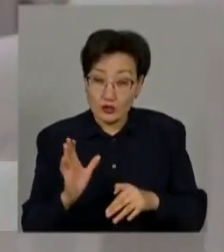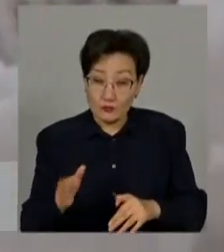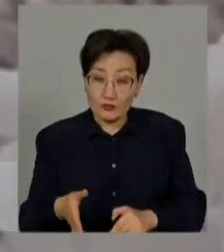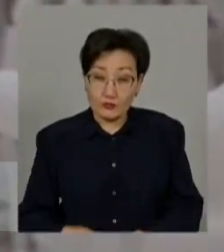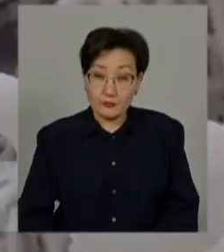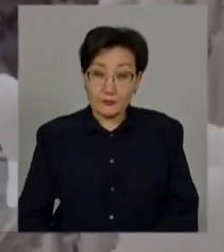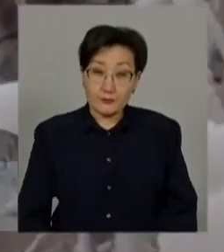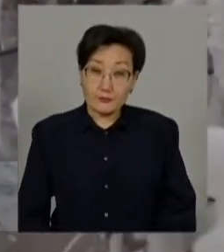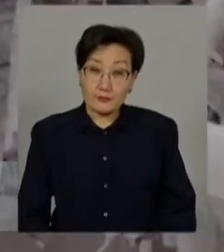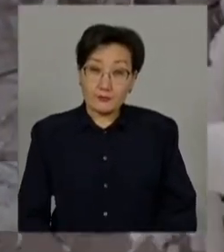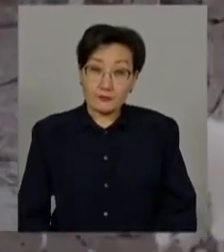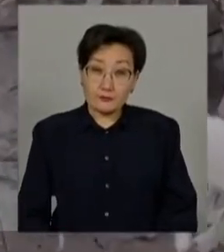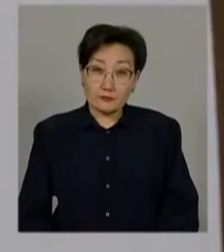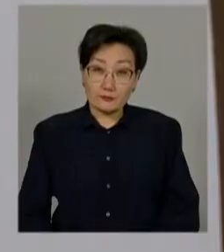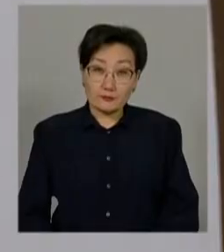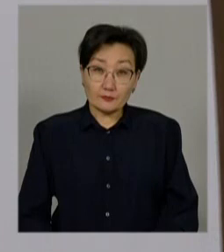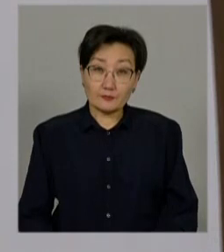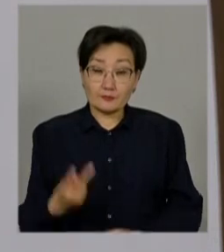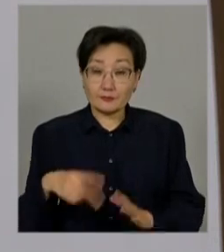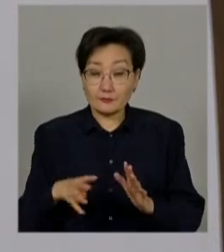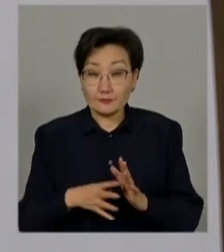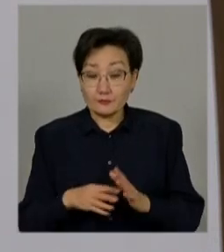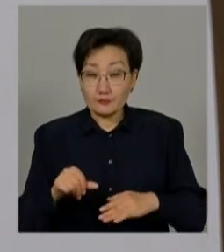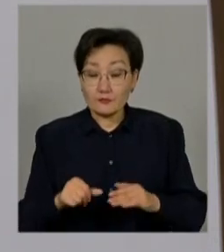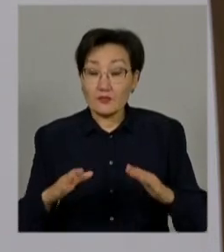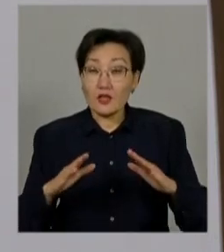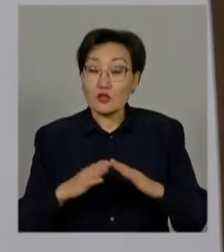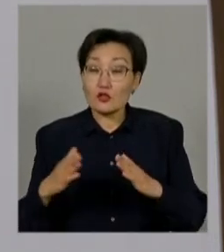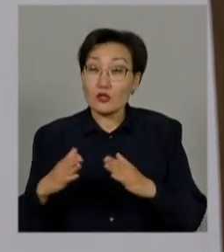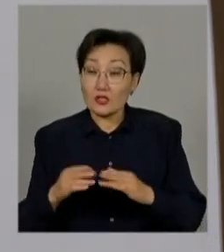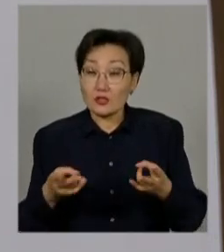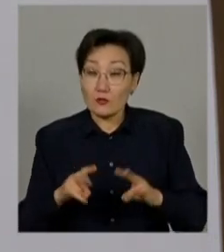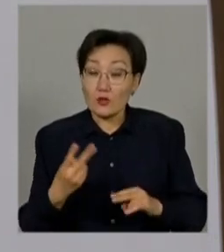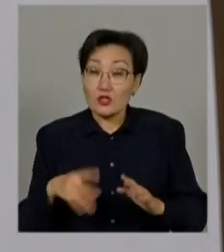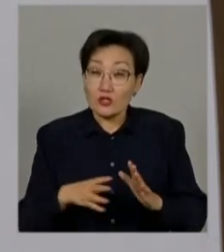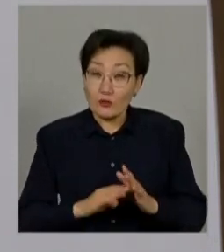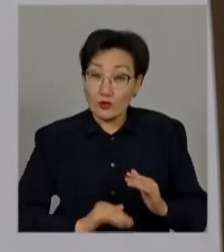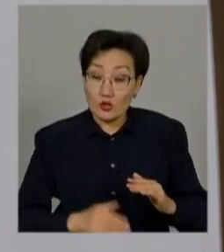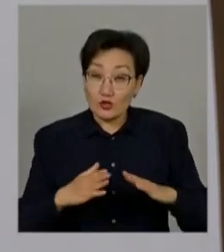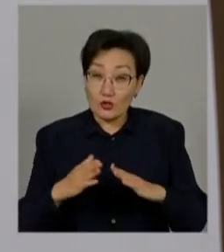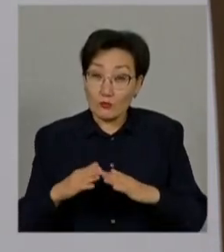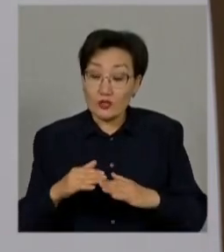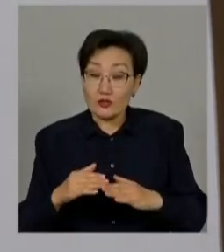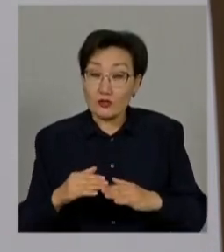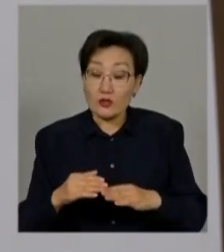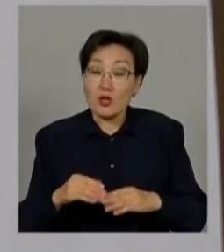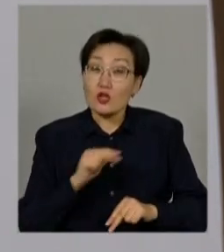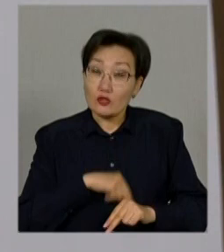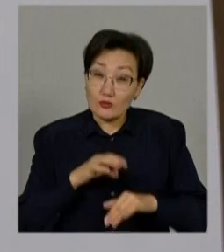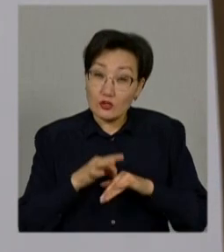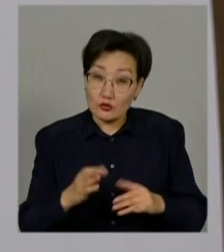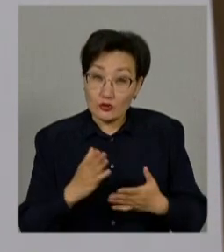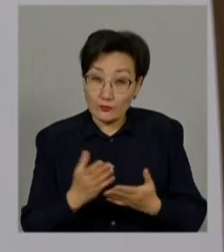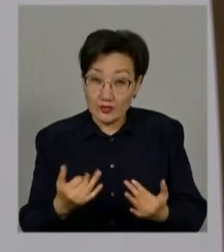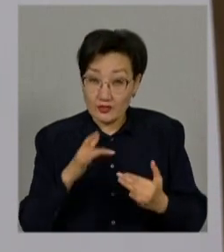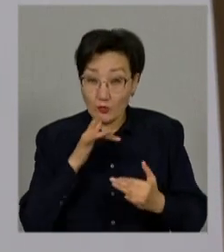жүргізілмек. Әлбетте 29 адрес қалды. Осы 29 адрес бойынша жұмыстарды жүргізіп жатырмыз.